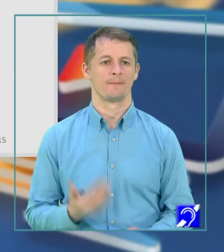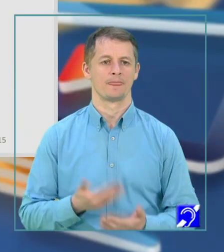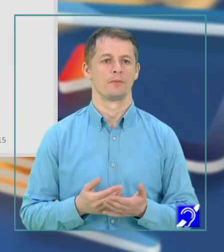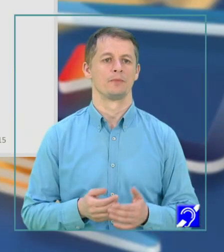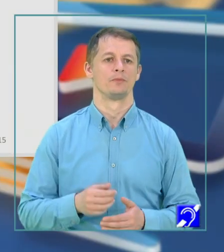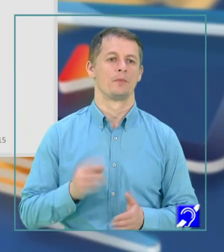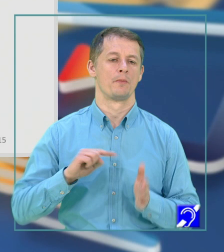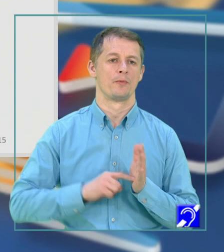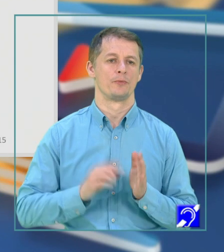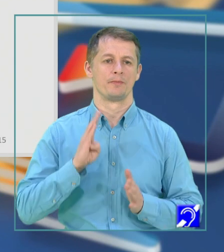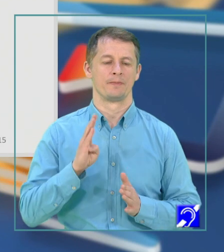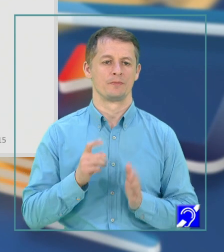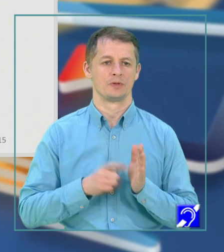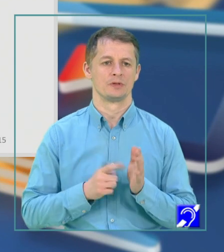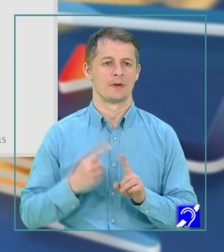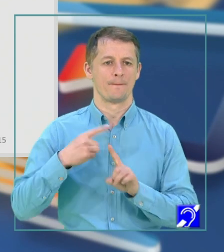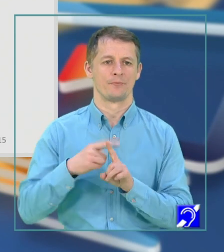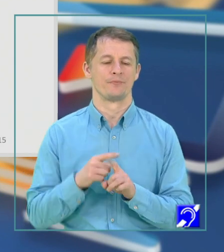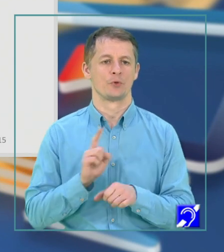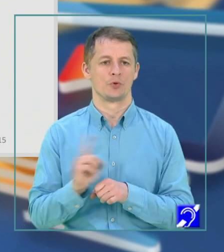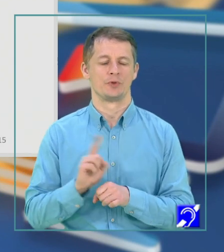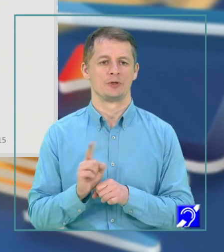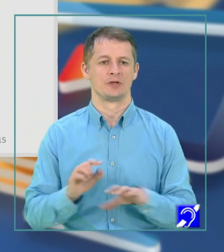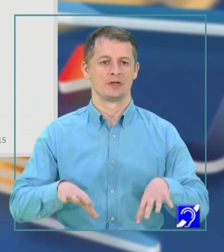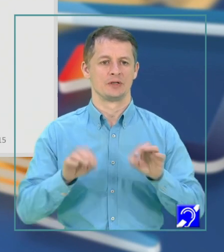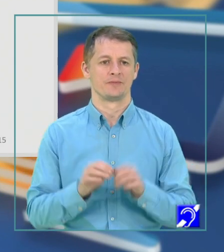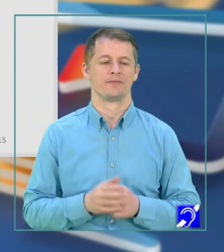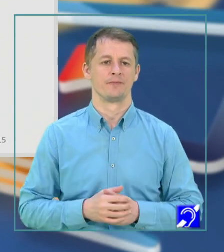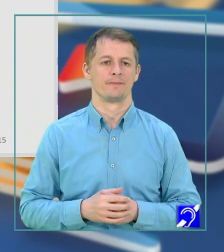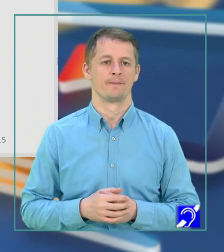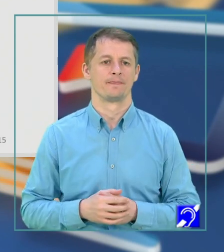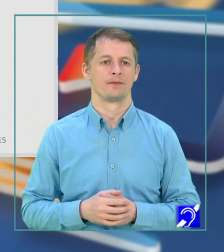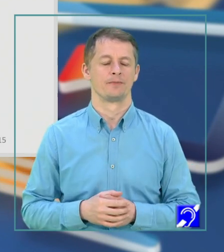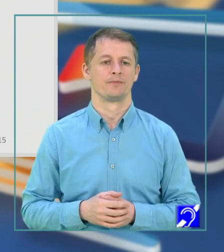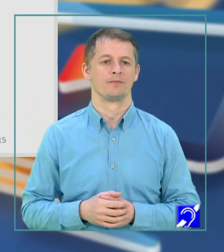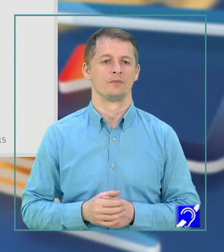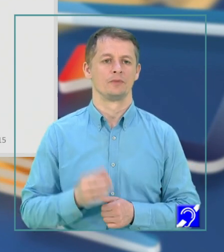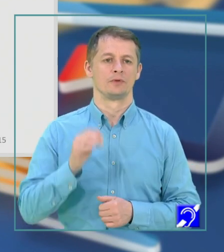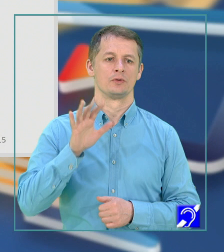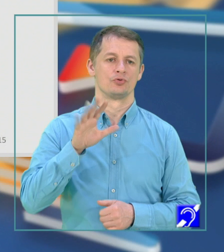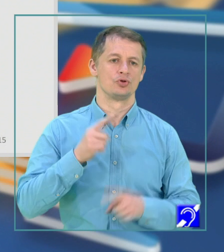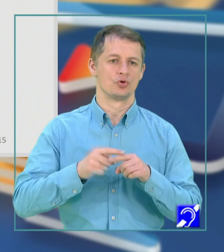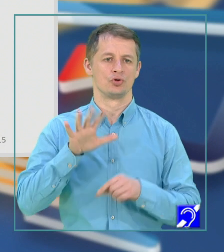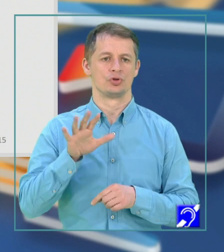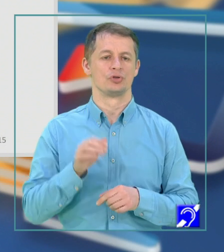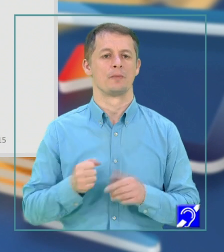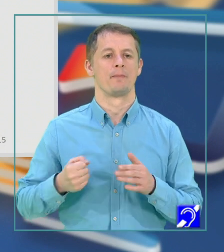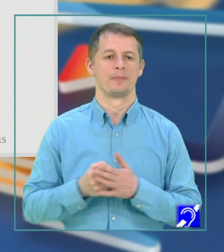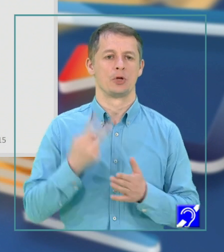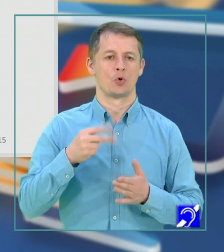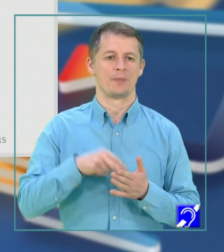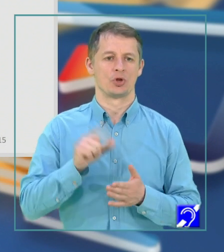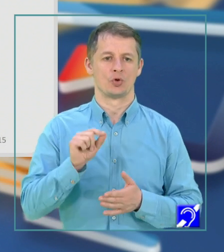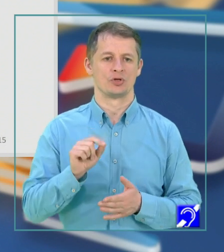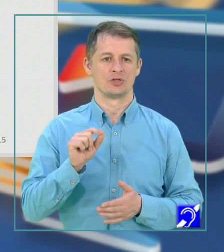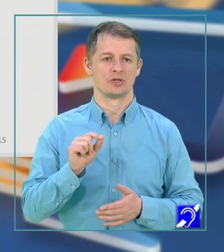suplimentară, elementul pe care trebuie să-l determinăm este A egal cu 5 compus cu 5 de 2020 de ori. Știm